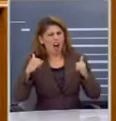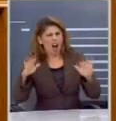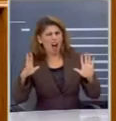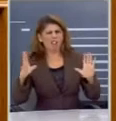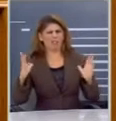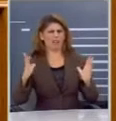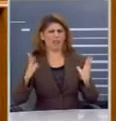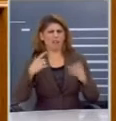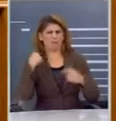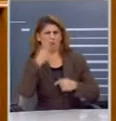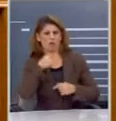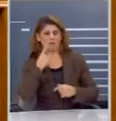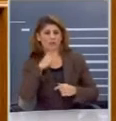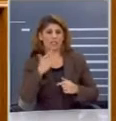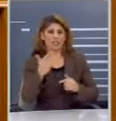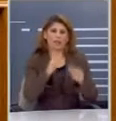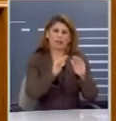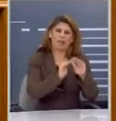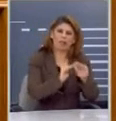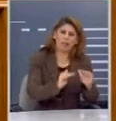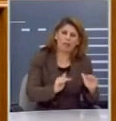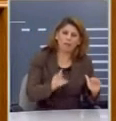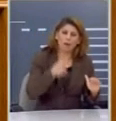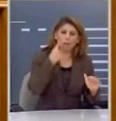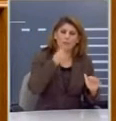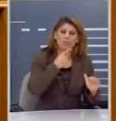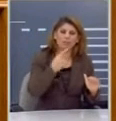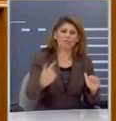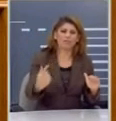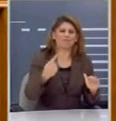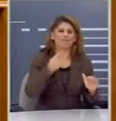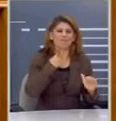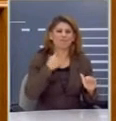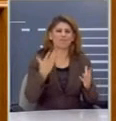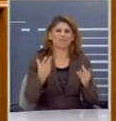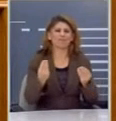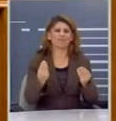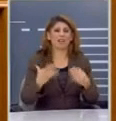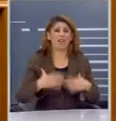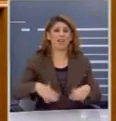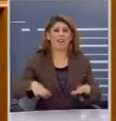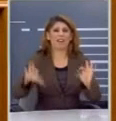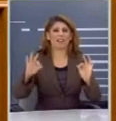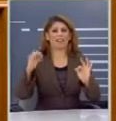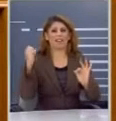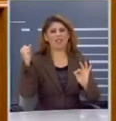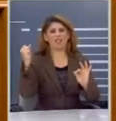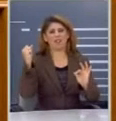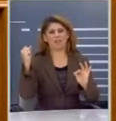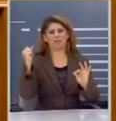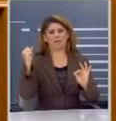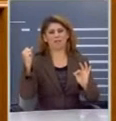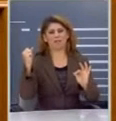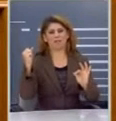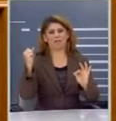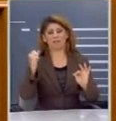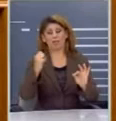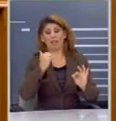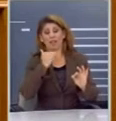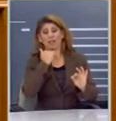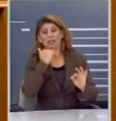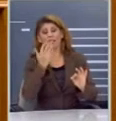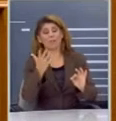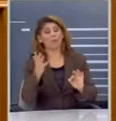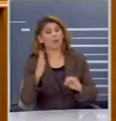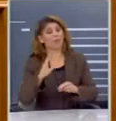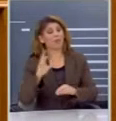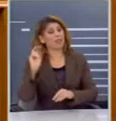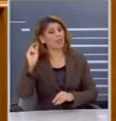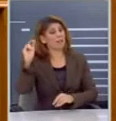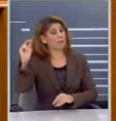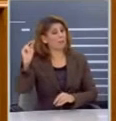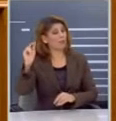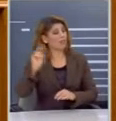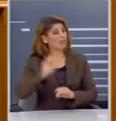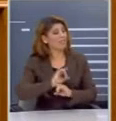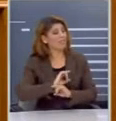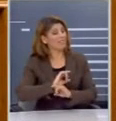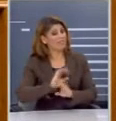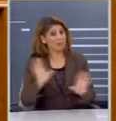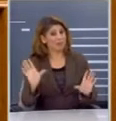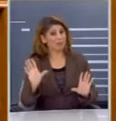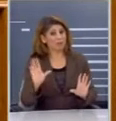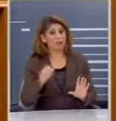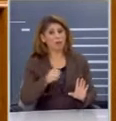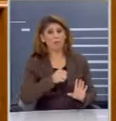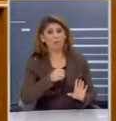εκδοχή, έχει χάσει παντού προπολού την ελκυστική του δύναμη. Δεν μπορεί να υποσχεθεί πλέον τίποτα